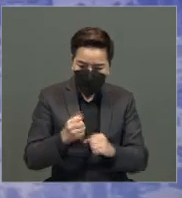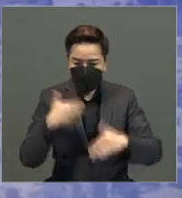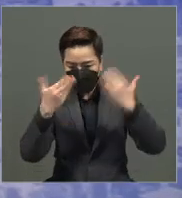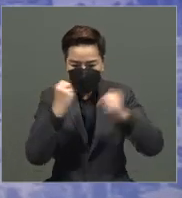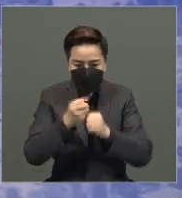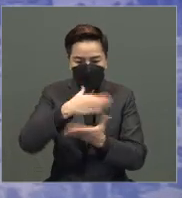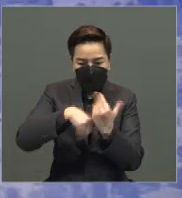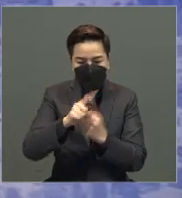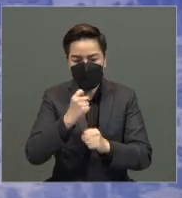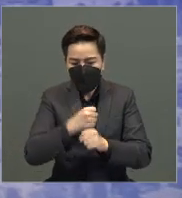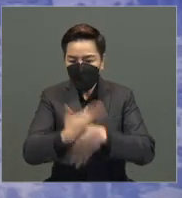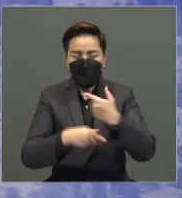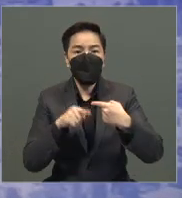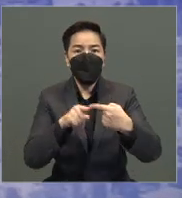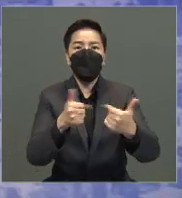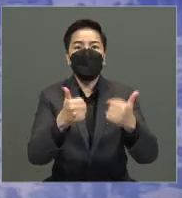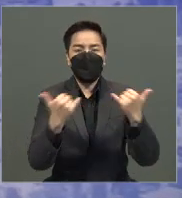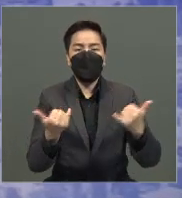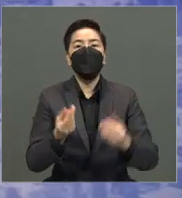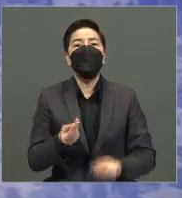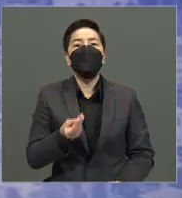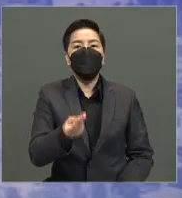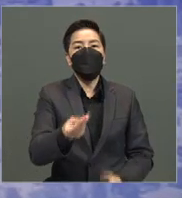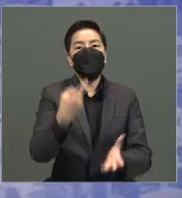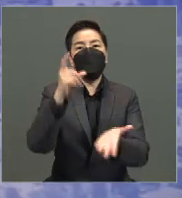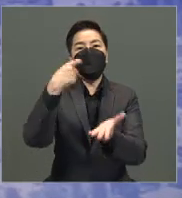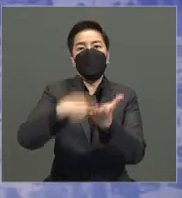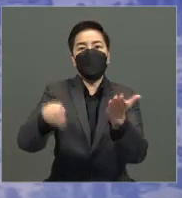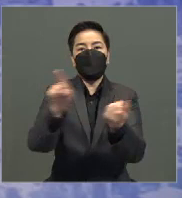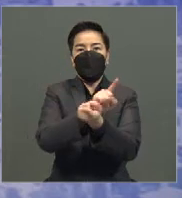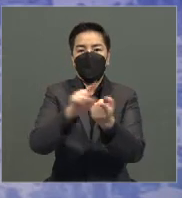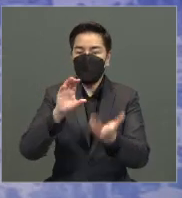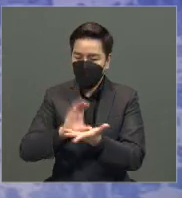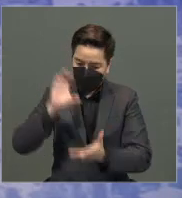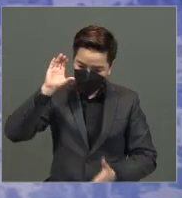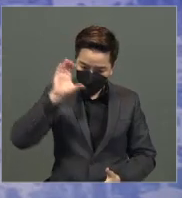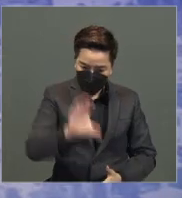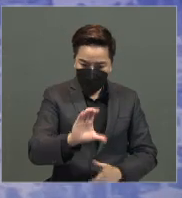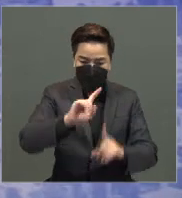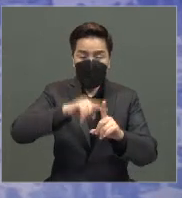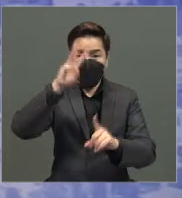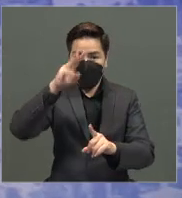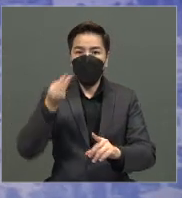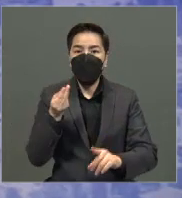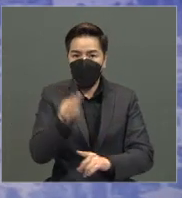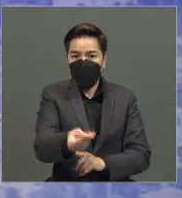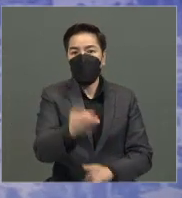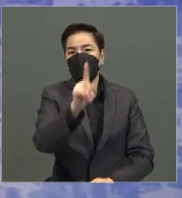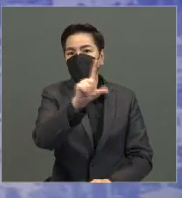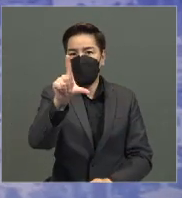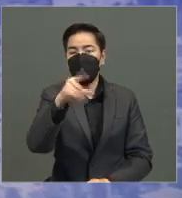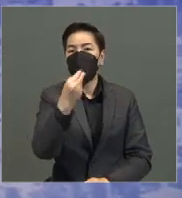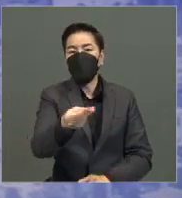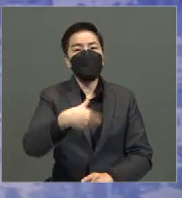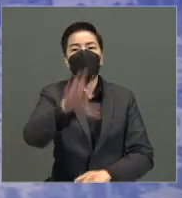ขับเคลื่อนเศรษฐกิจได้ก็จะมีการมอบให้สำนักงานประกันสังคมจัดสรรวัคซีนในเดือนมิถุนายนประมาณ1ล้านโดสไป